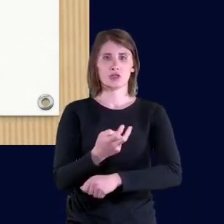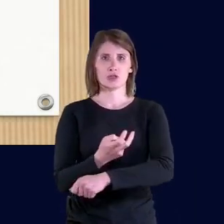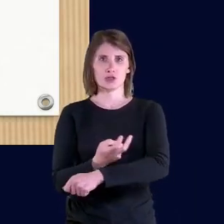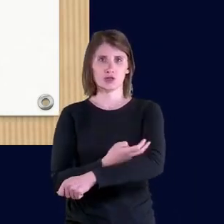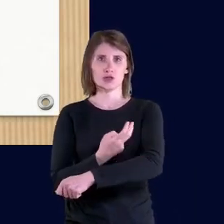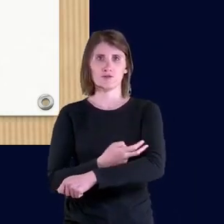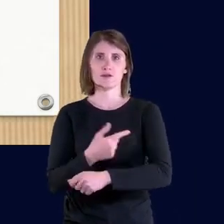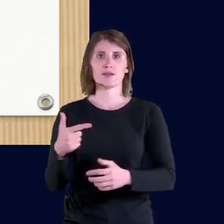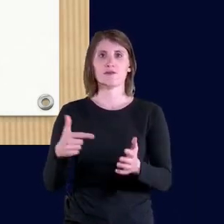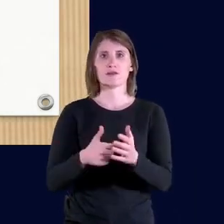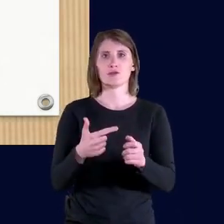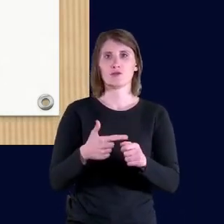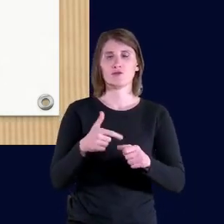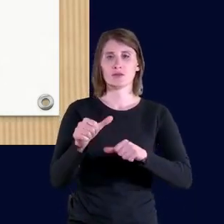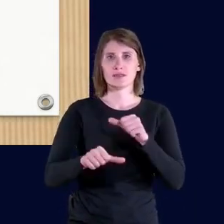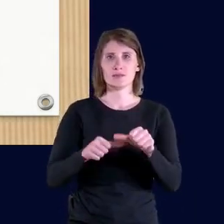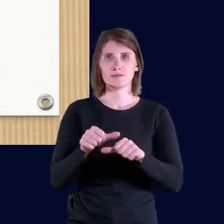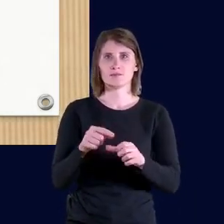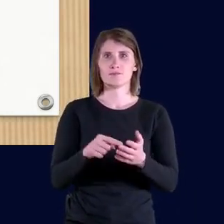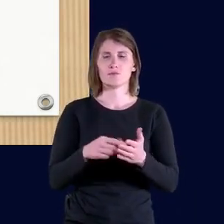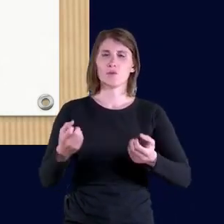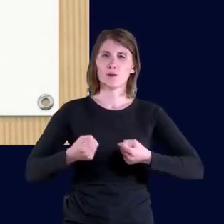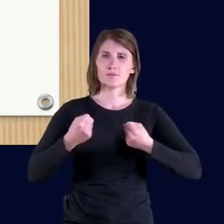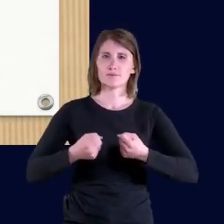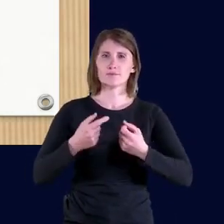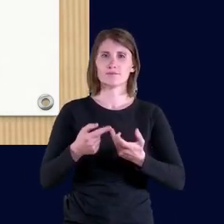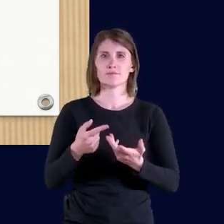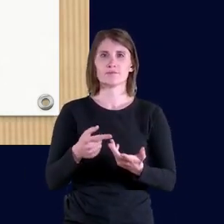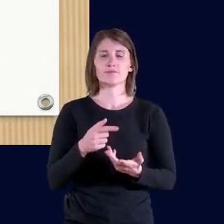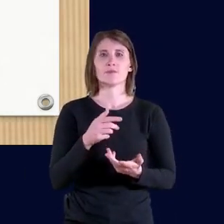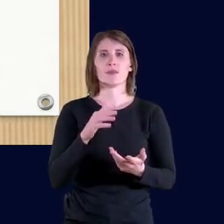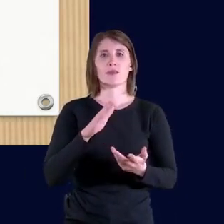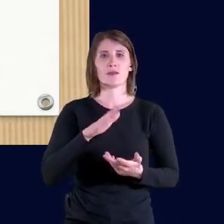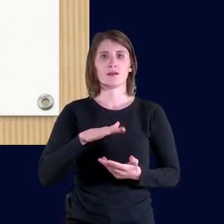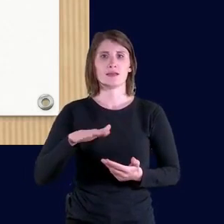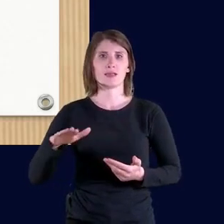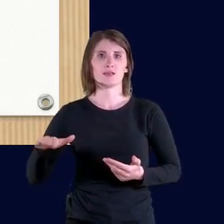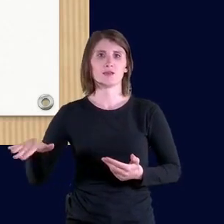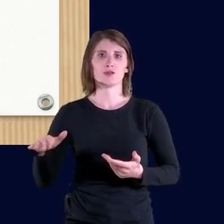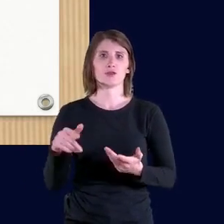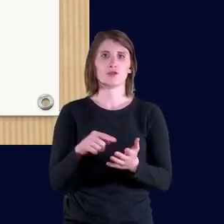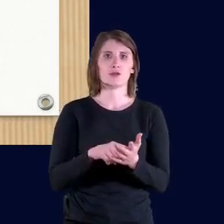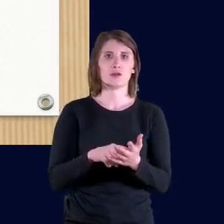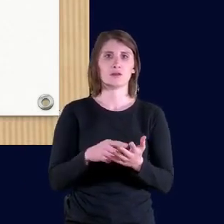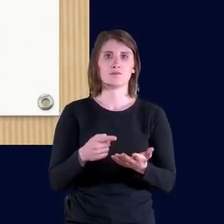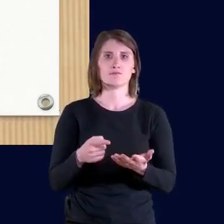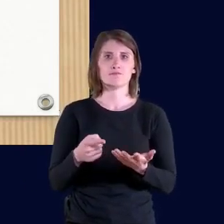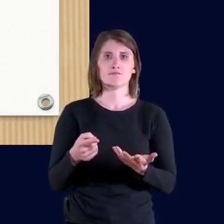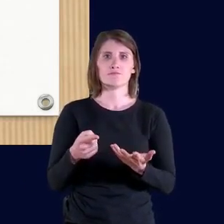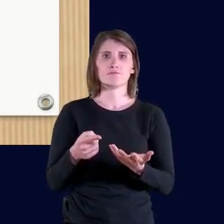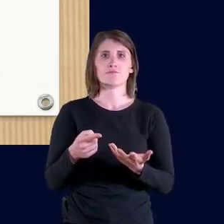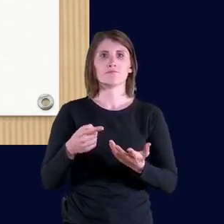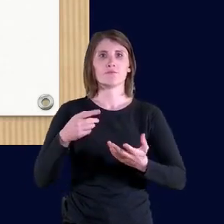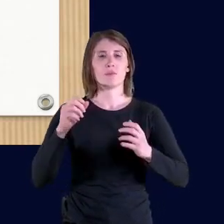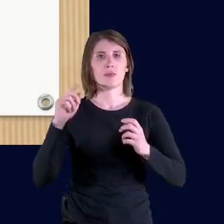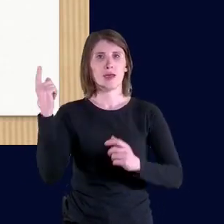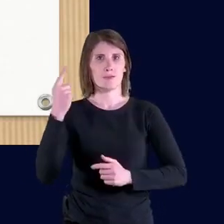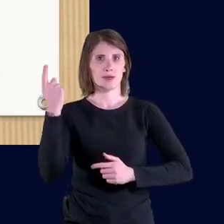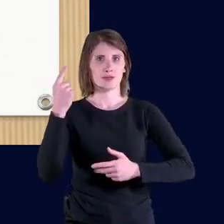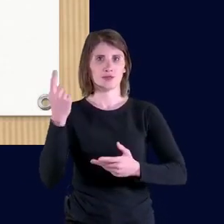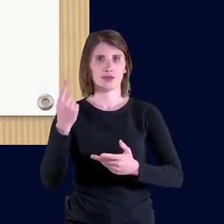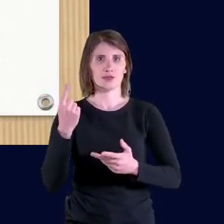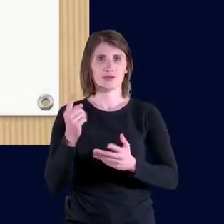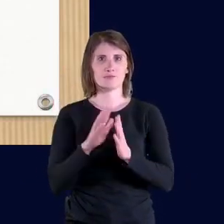była taka inicjatywa która nazywa się National Emergency Laury miało to na celu zwiększenie dostępu do zbiorów w